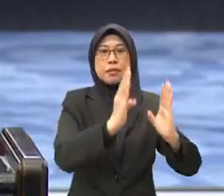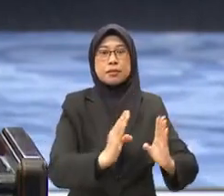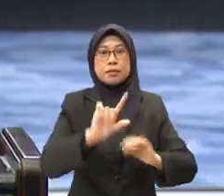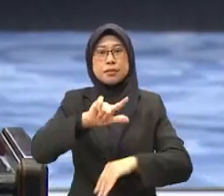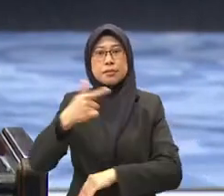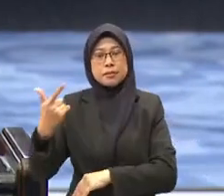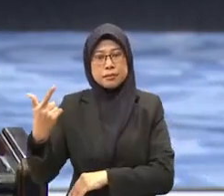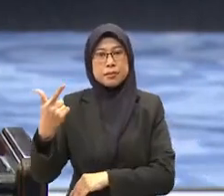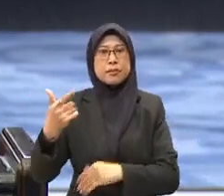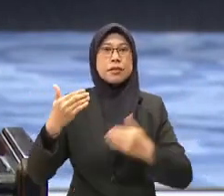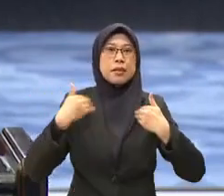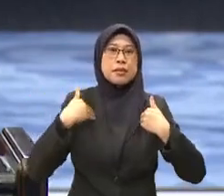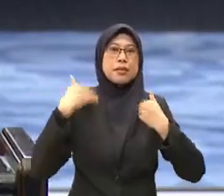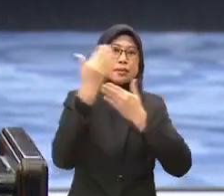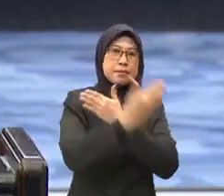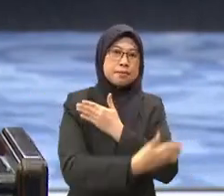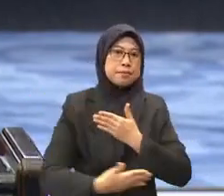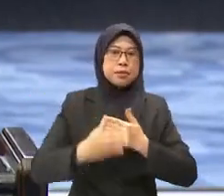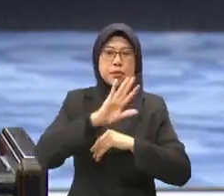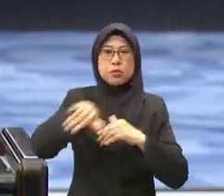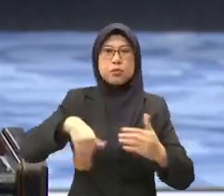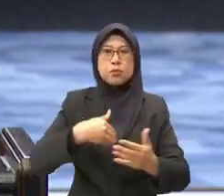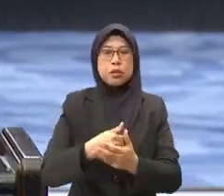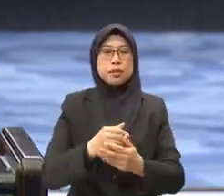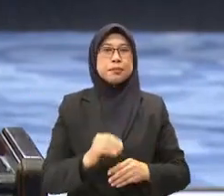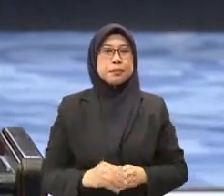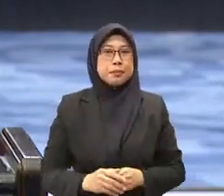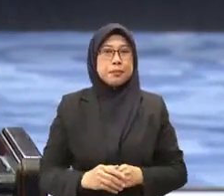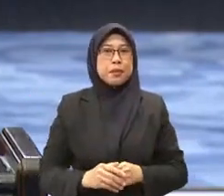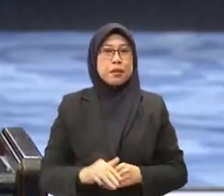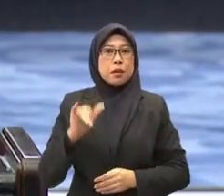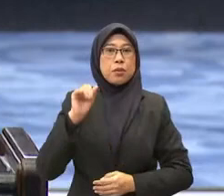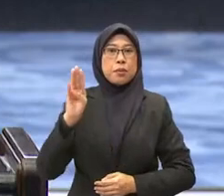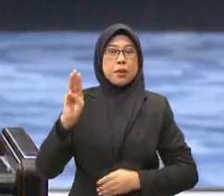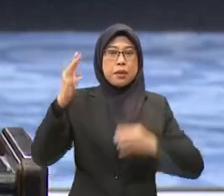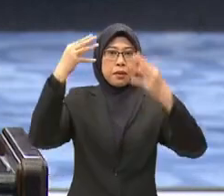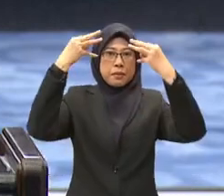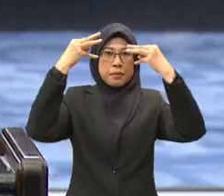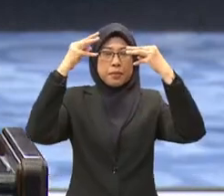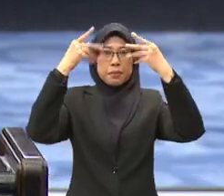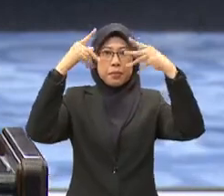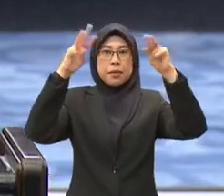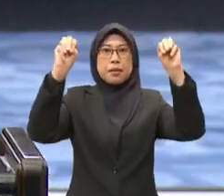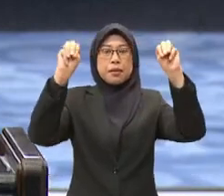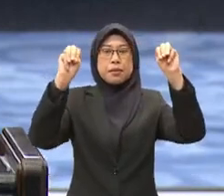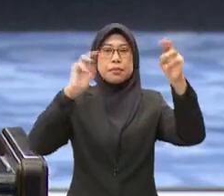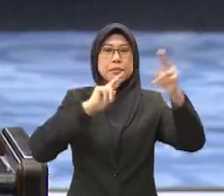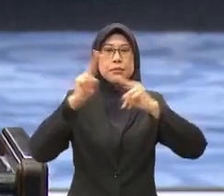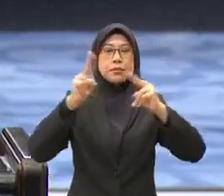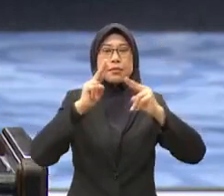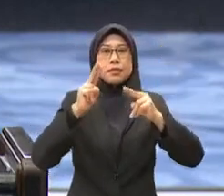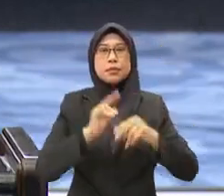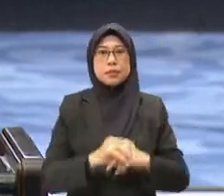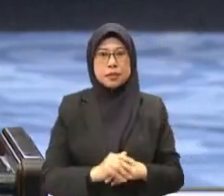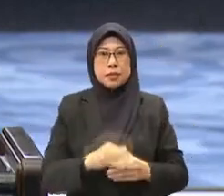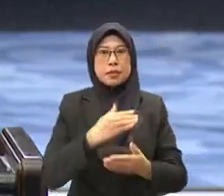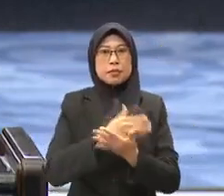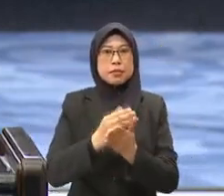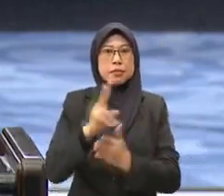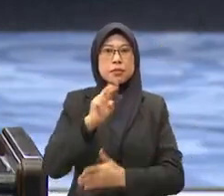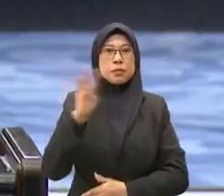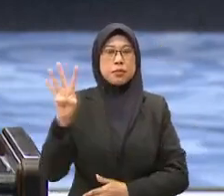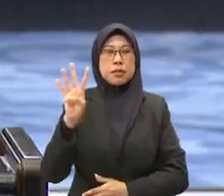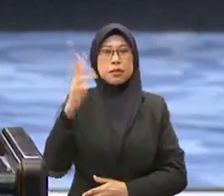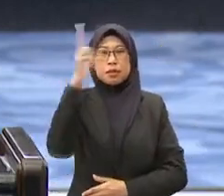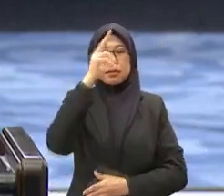lain yang ada seluruhnya sebagaimana yang amat berhormat Perdana Menteri menegaskan dalam ucapan belanjawan 2024 kerajaan